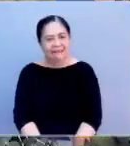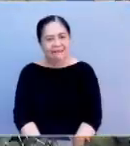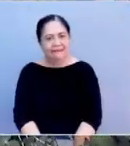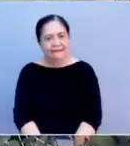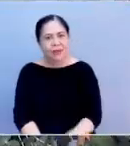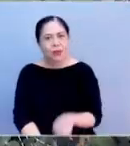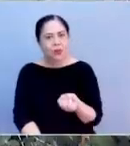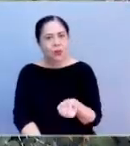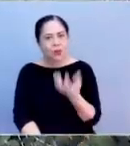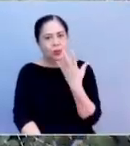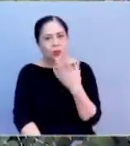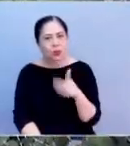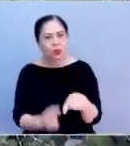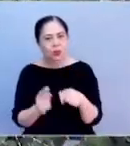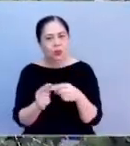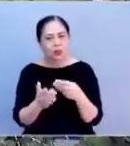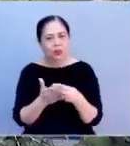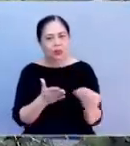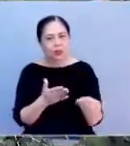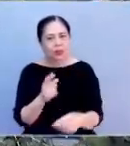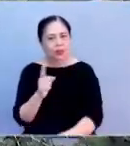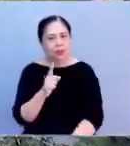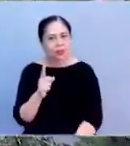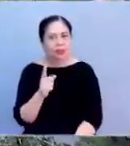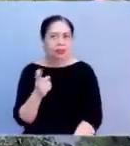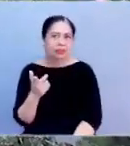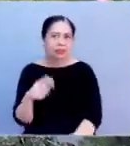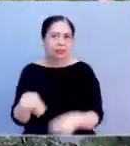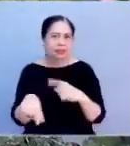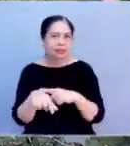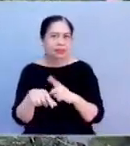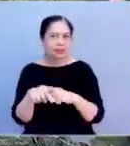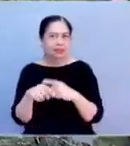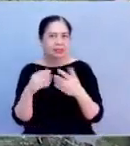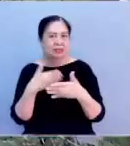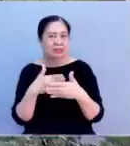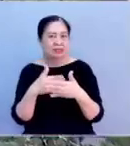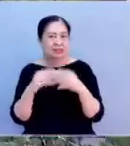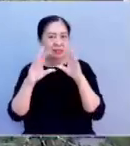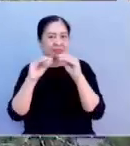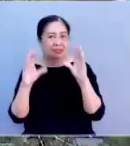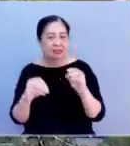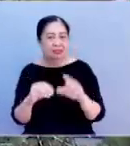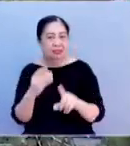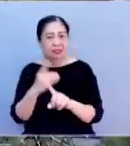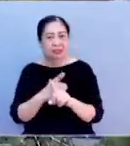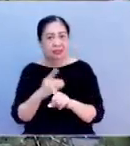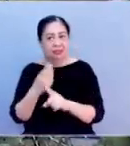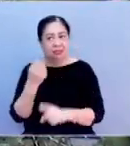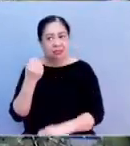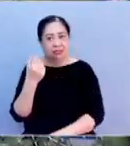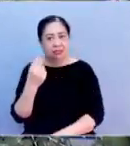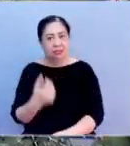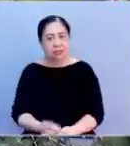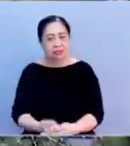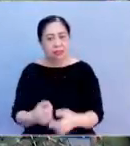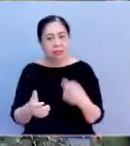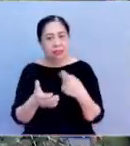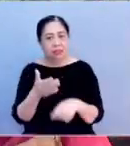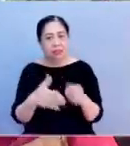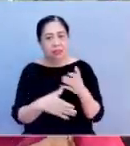magkano pagka binili? Tsaka ano yung lead time? Kasi magpapasko na. Eh ngayon, December 13 na, di ba? So ang price range po